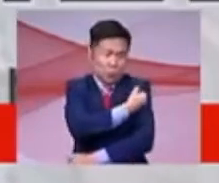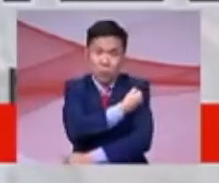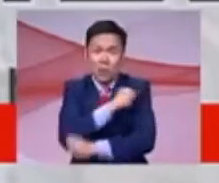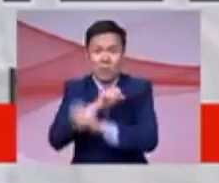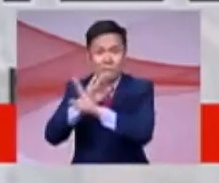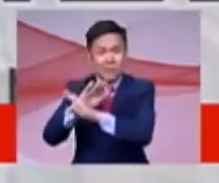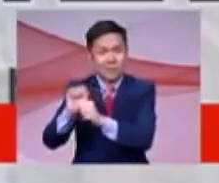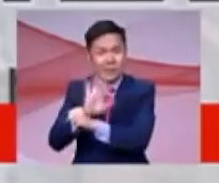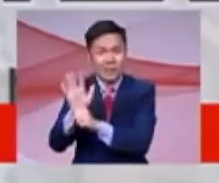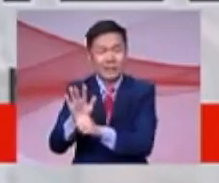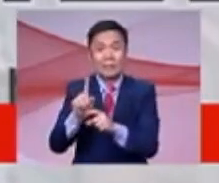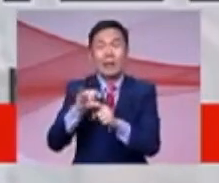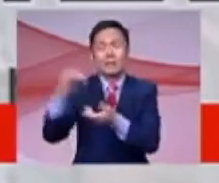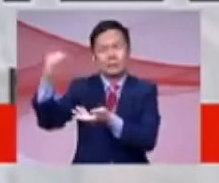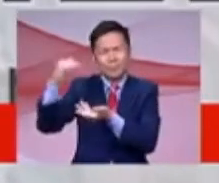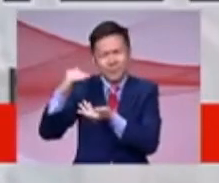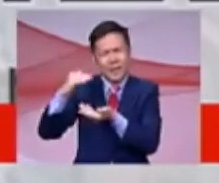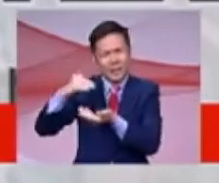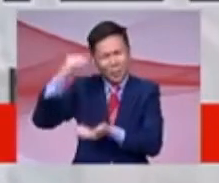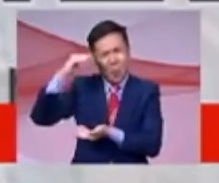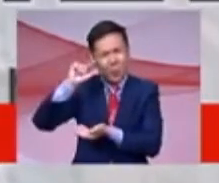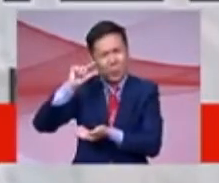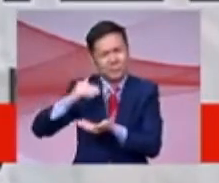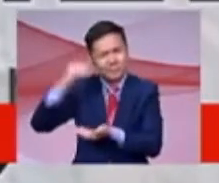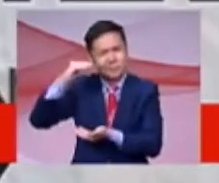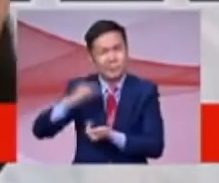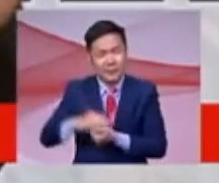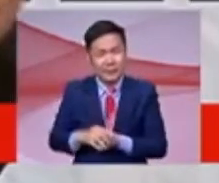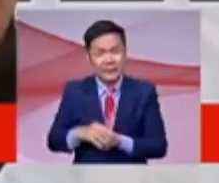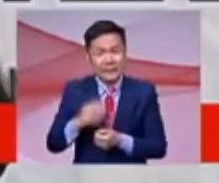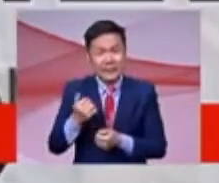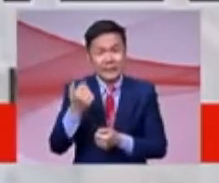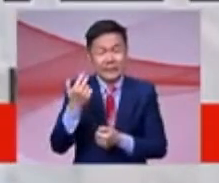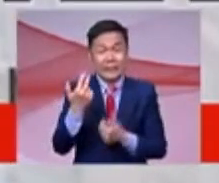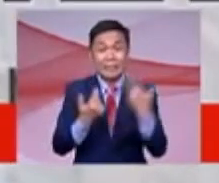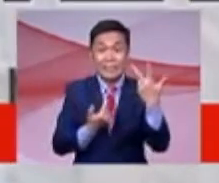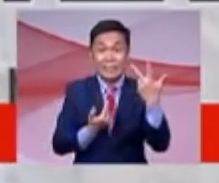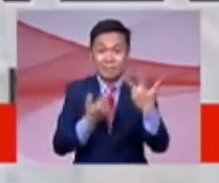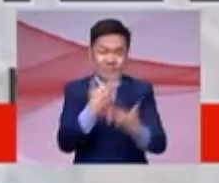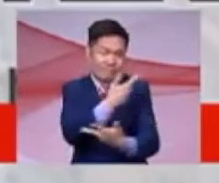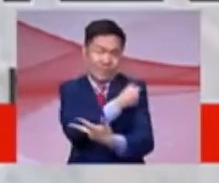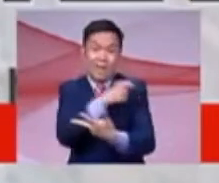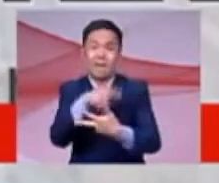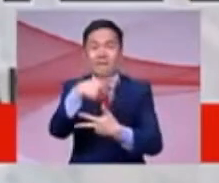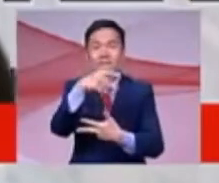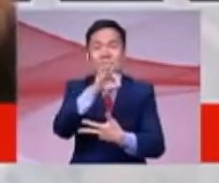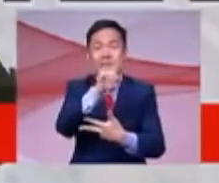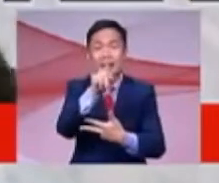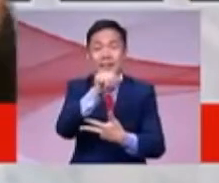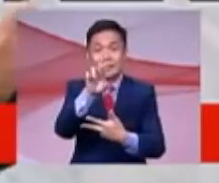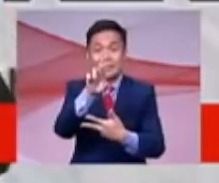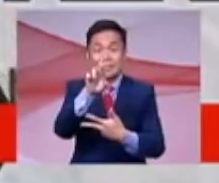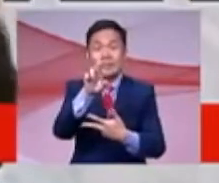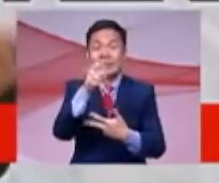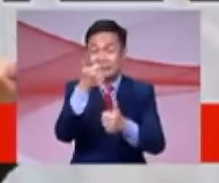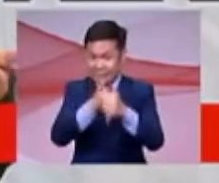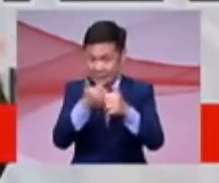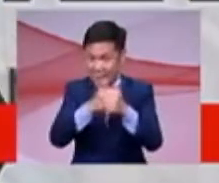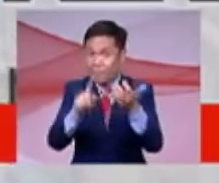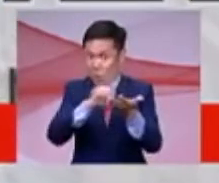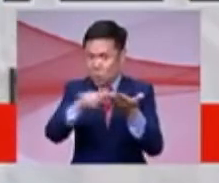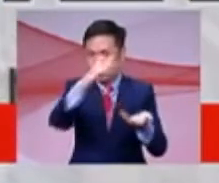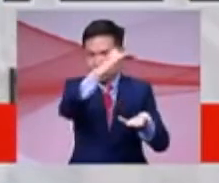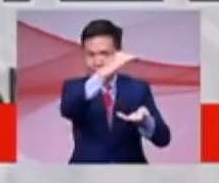ada peningkatan bekalan, iaitu sekarang ni kita ada 3 vaksin, iaitu Pfizer, setiap minggu dia akan